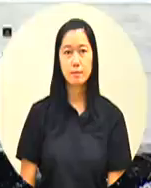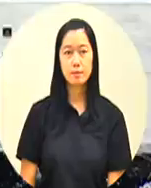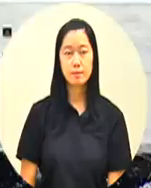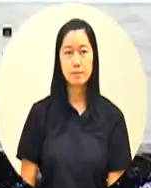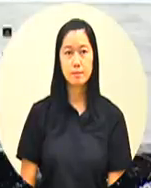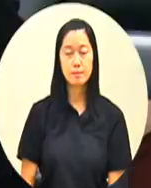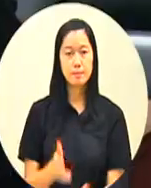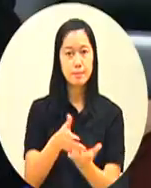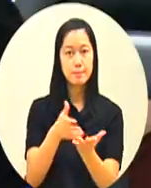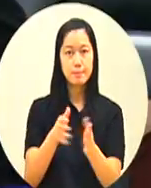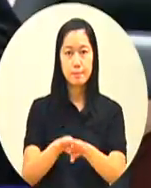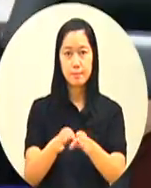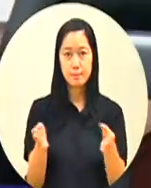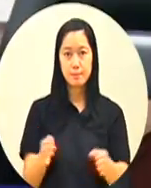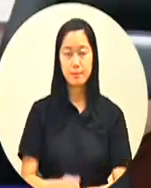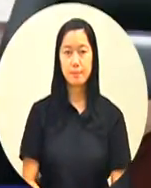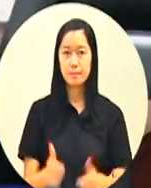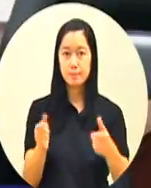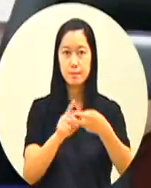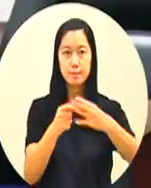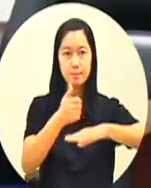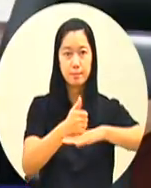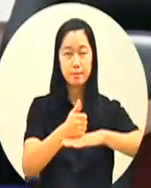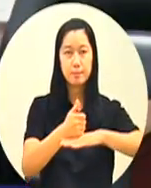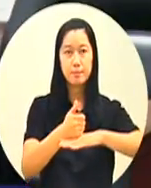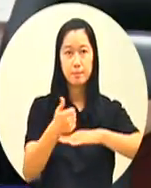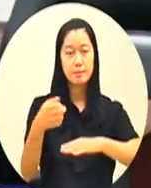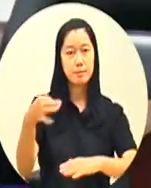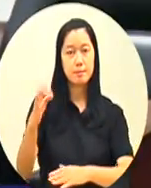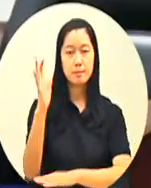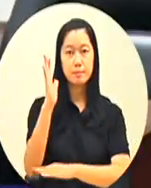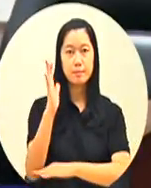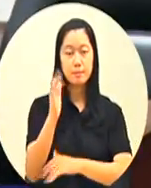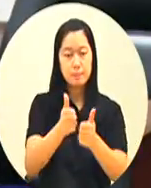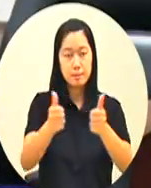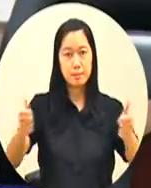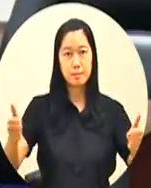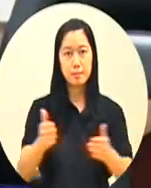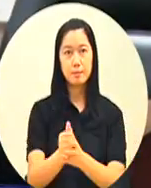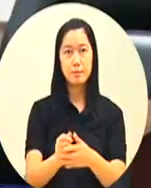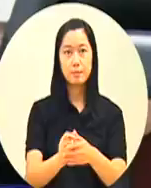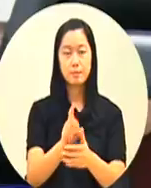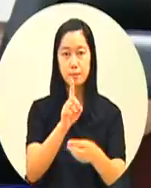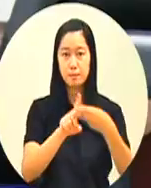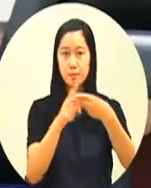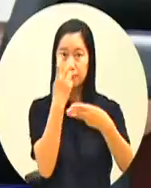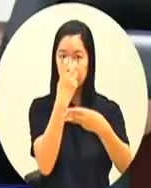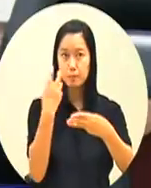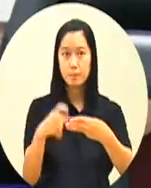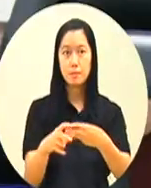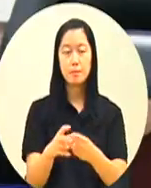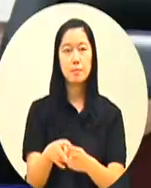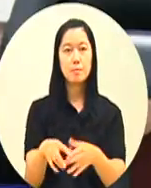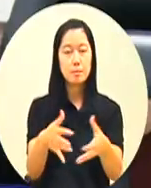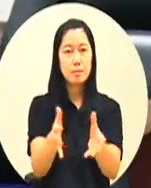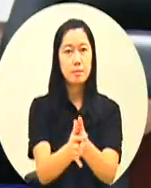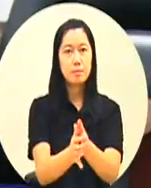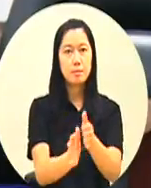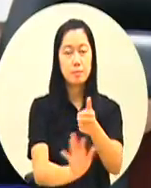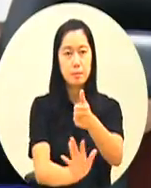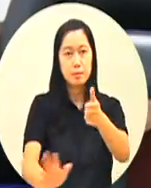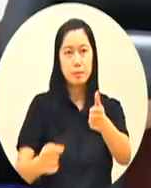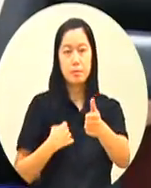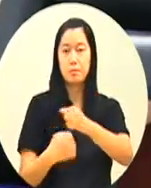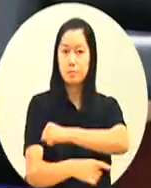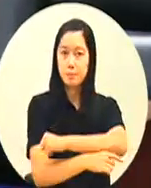始。 谢谢主席，还有现场财经部门的各位首长跟主管哈。那个部门咨询财经小组是最后一个了